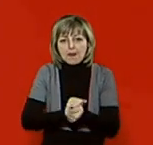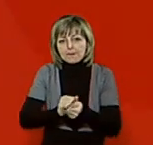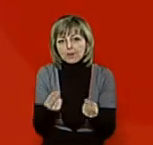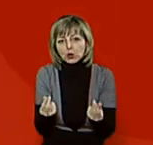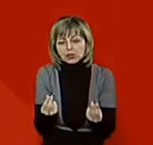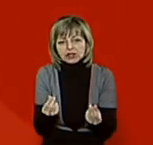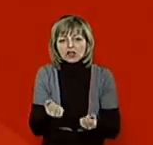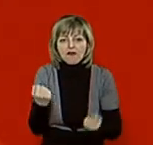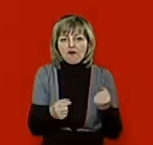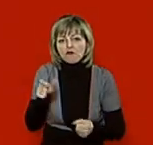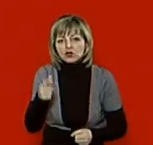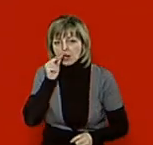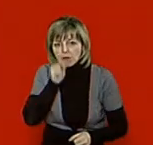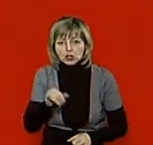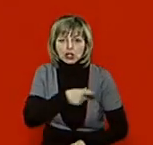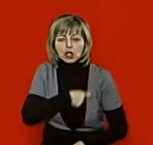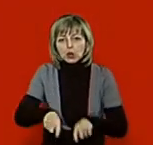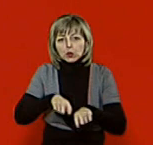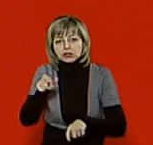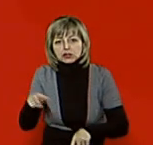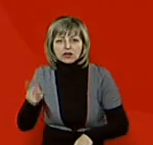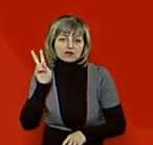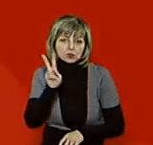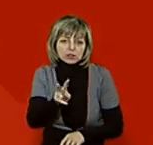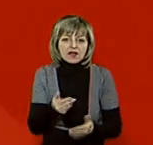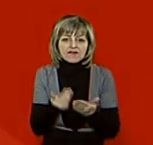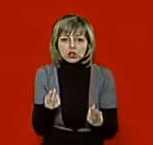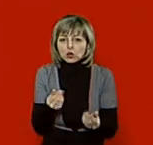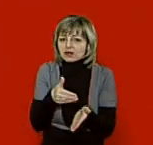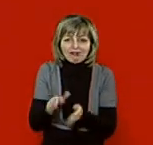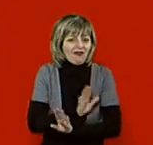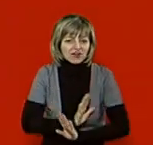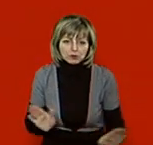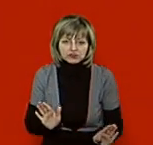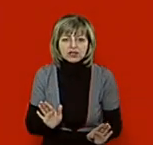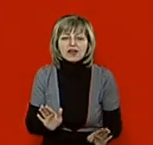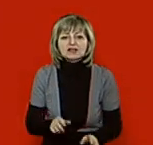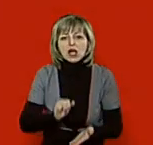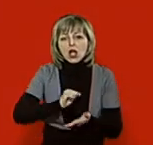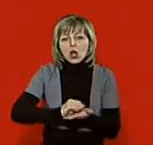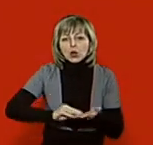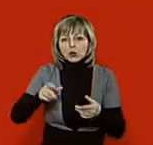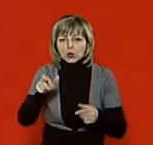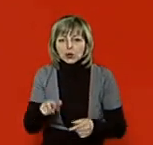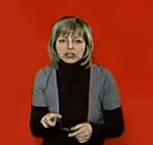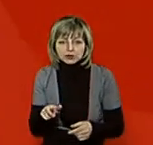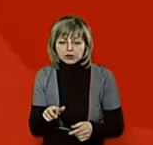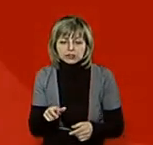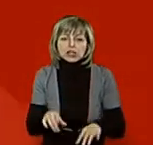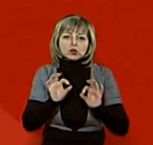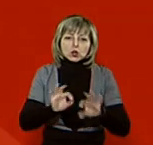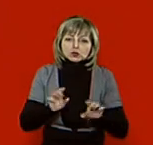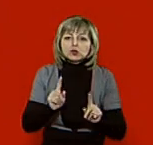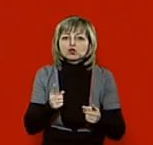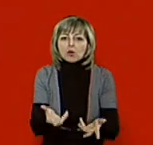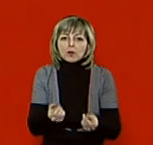готівкою. Водії маршруток та кондуктори в тролейбусах від грошей не відмовляються. У матеріалі кореспондент Суспільного Вадим Панафідін розповість,